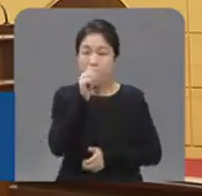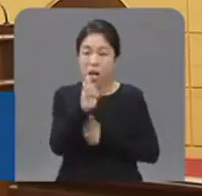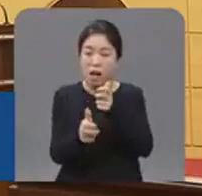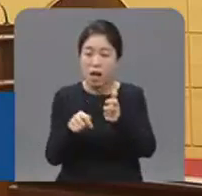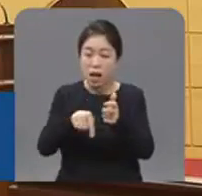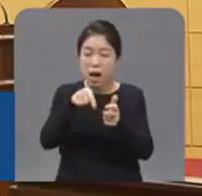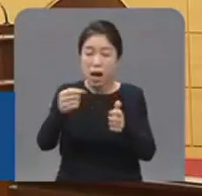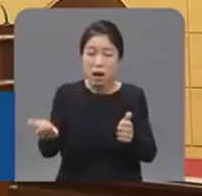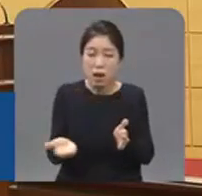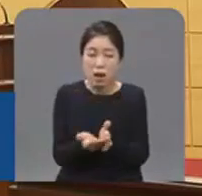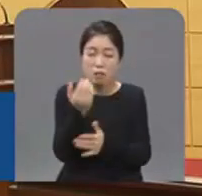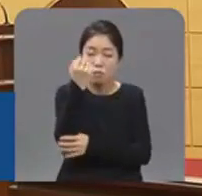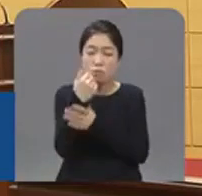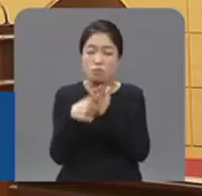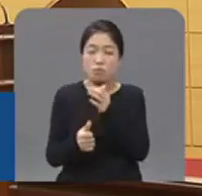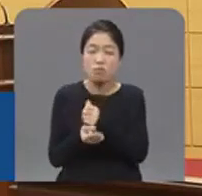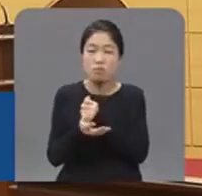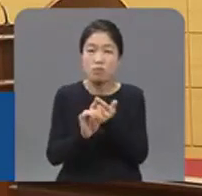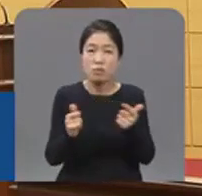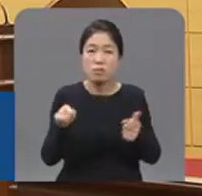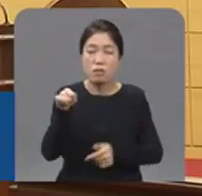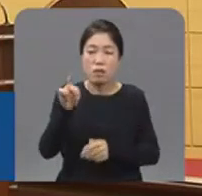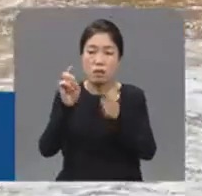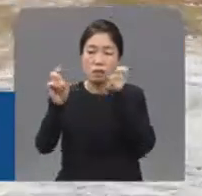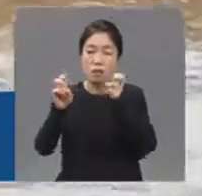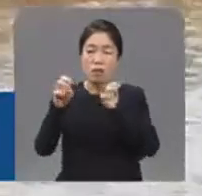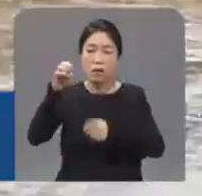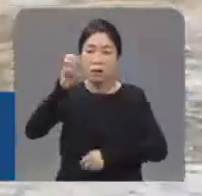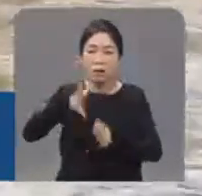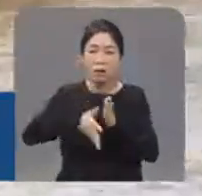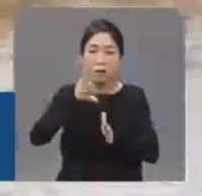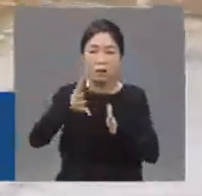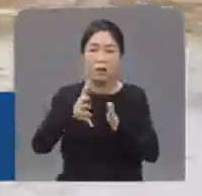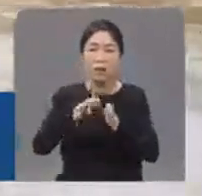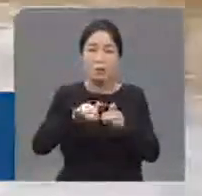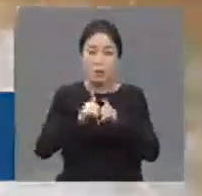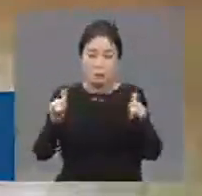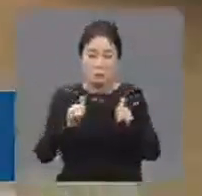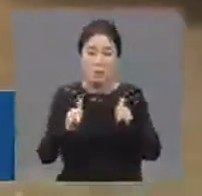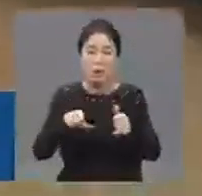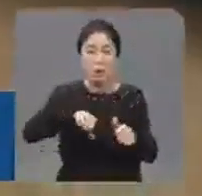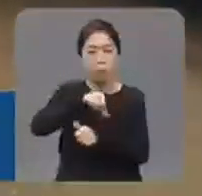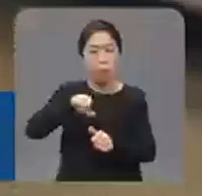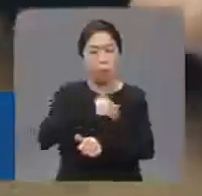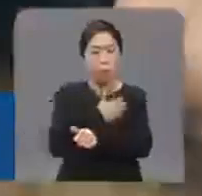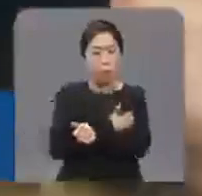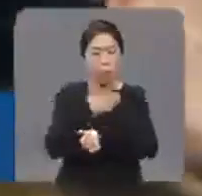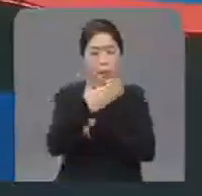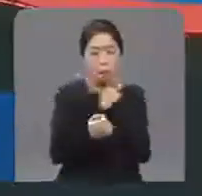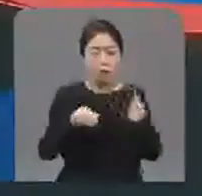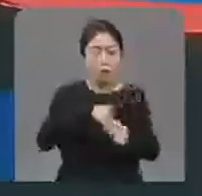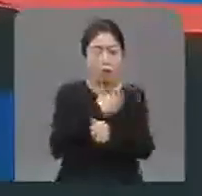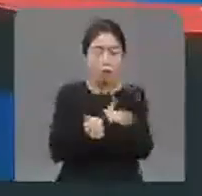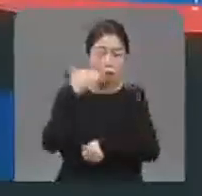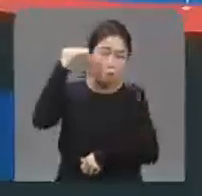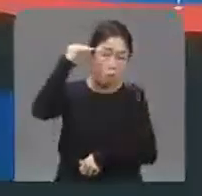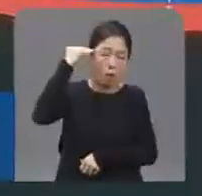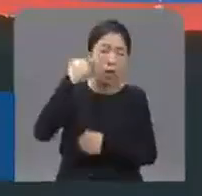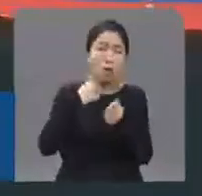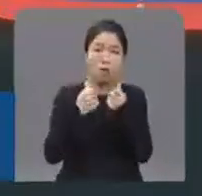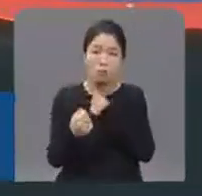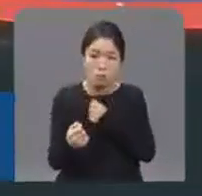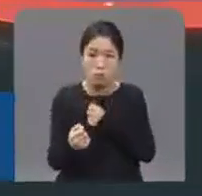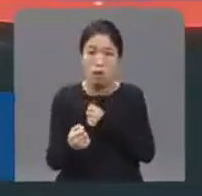원료부두의 오염물질 배출 등 포스코가 광양시민들의 환경권과 건강권을 희생시키면서도